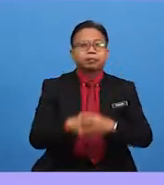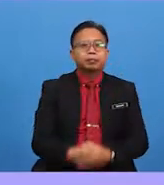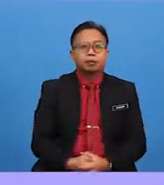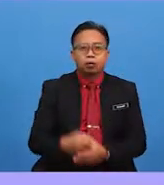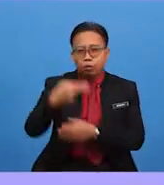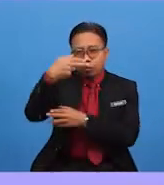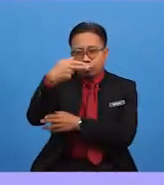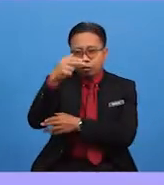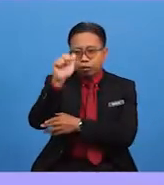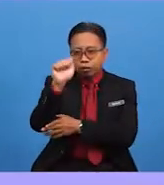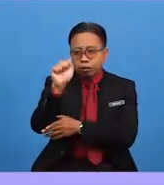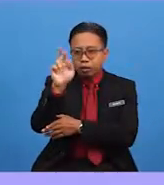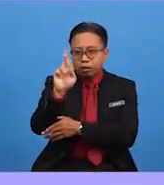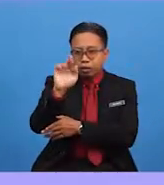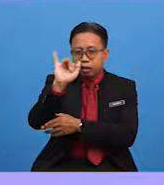harimau.